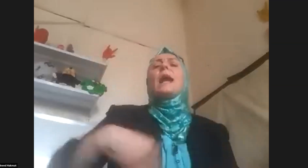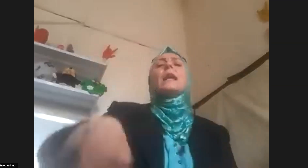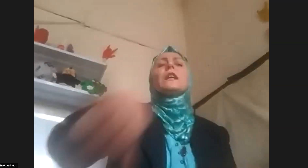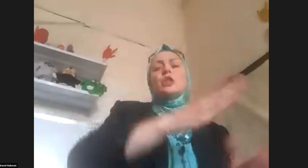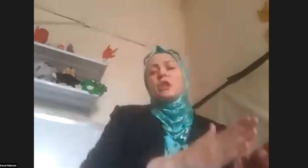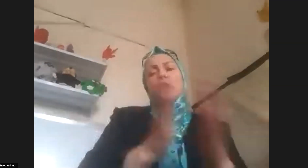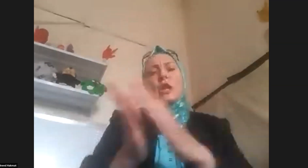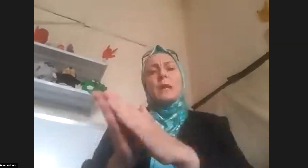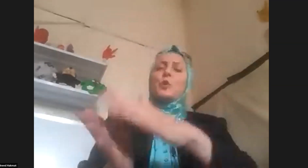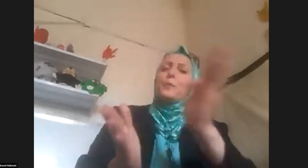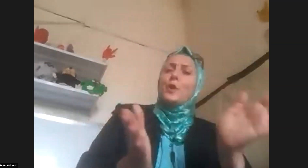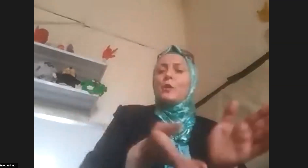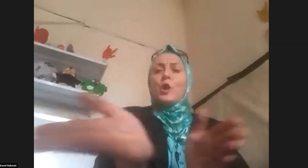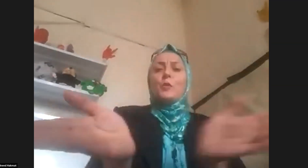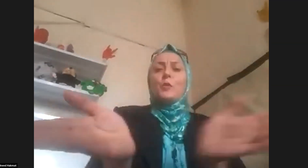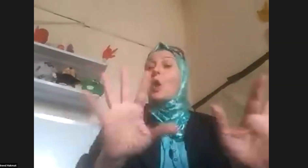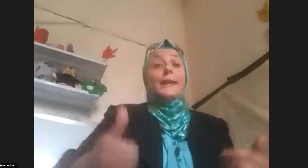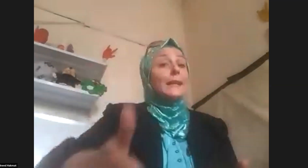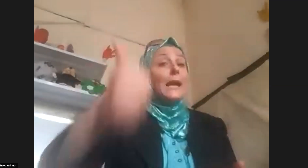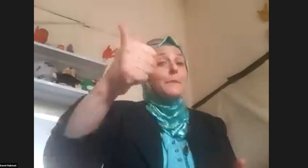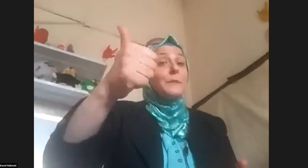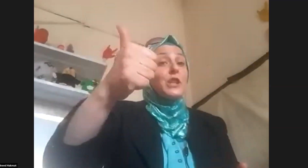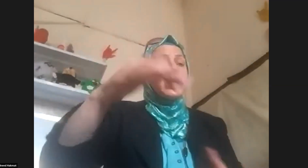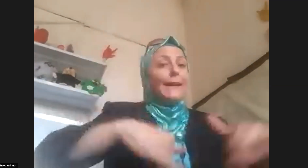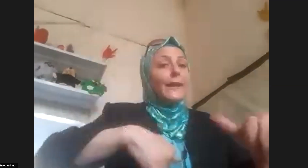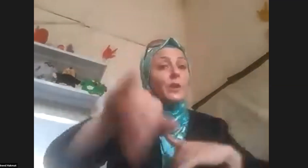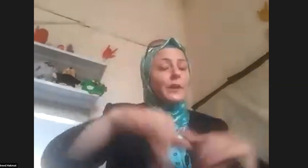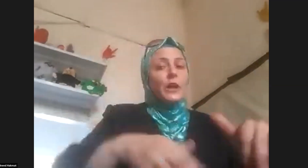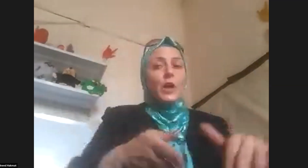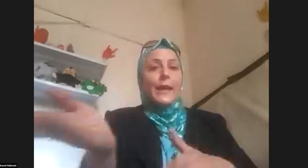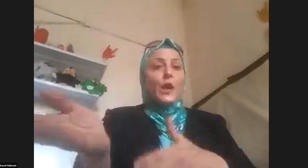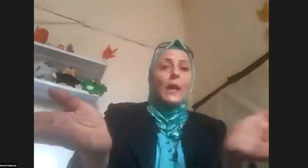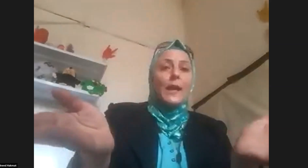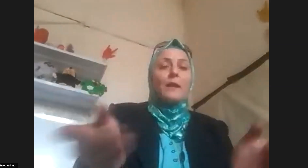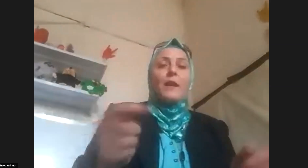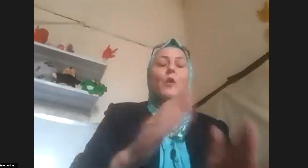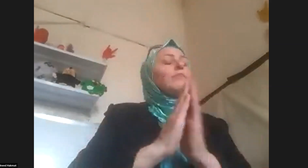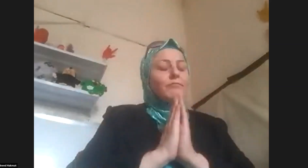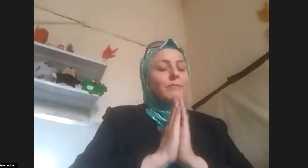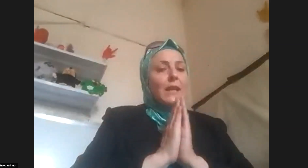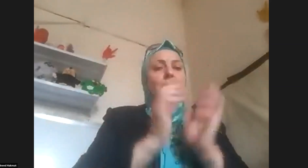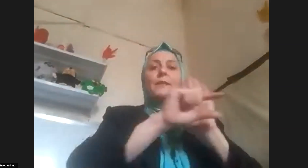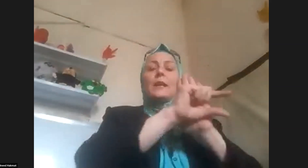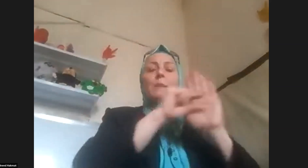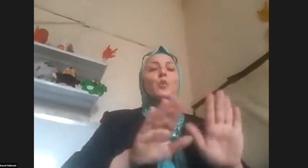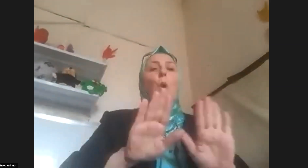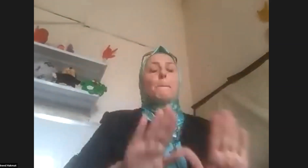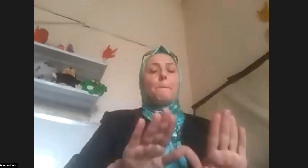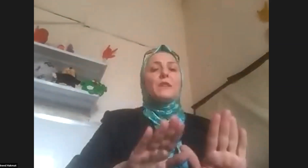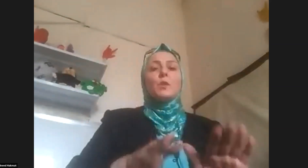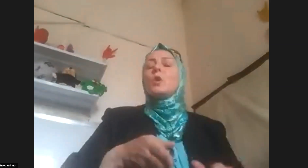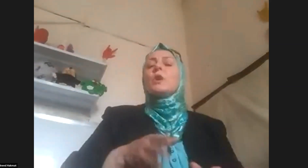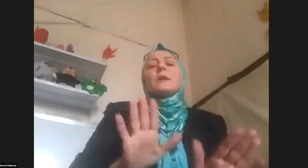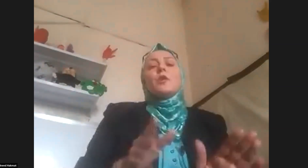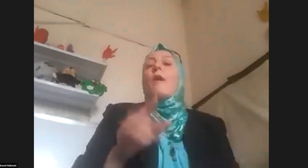بننجح وبأي اتجاهات يمكن لأعمالنا نخلق مخاطر. وهو للأسف الموضوع متروك في اتجاهات معينة للتجربة والخطأ اللي بدها تصير في المرحلة الجاي،